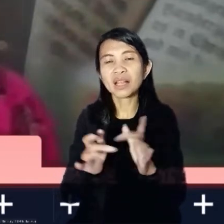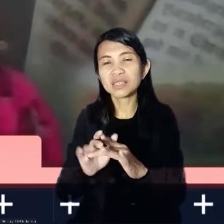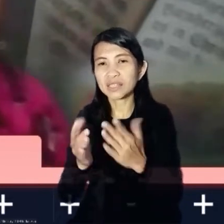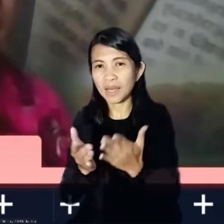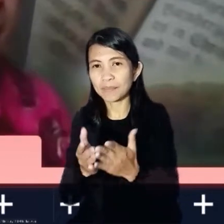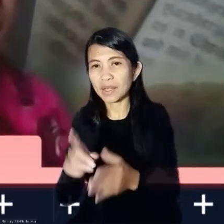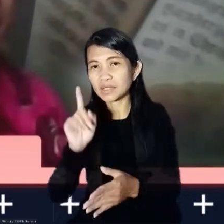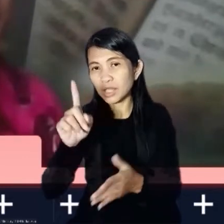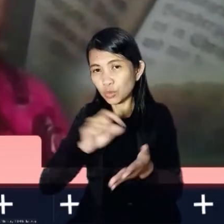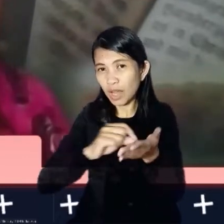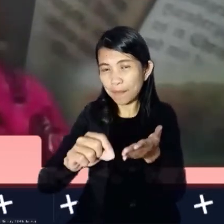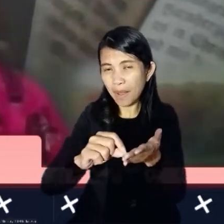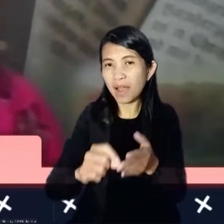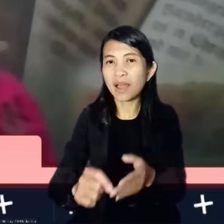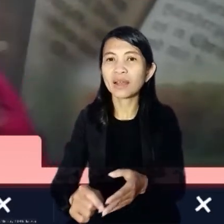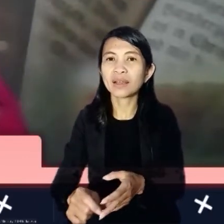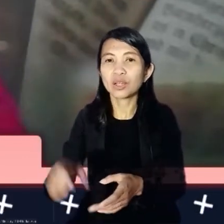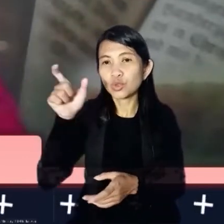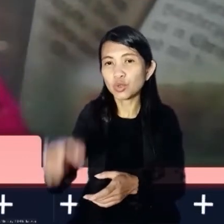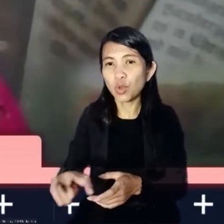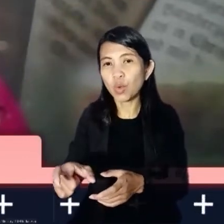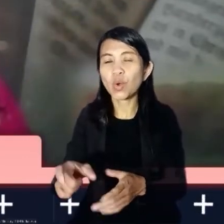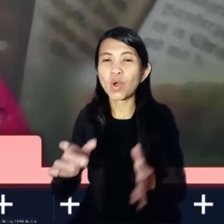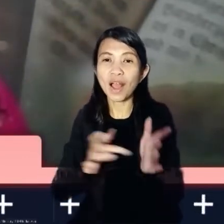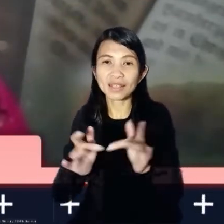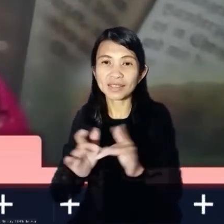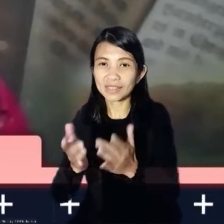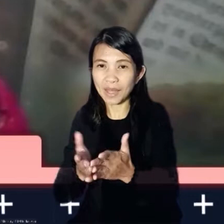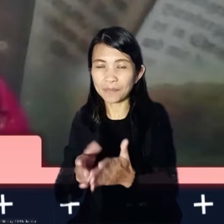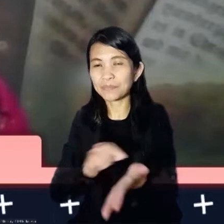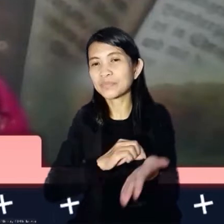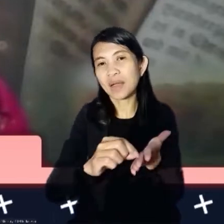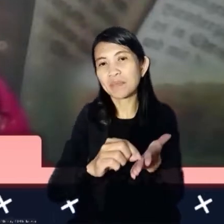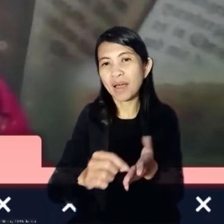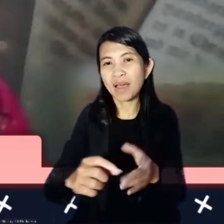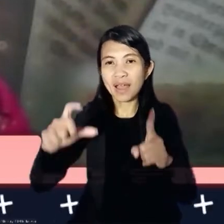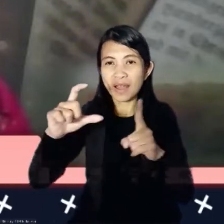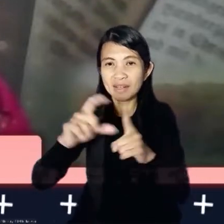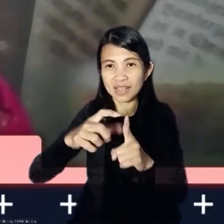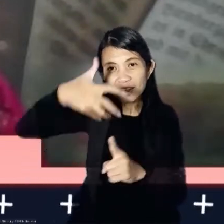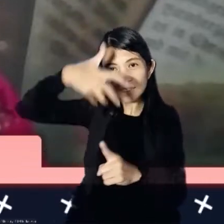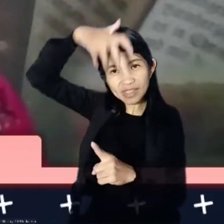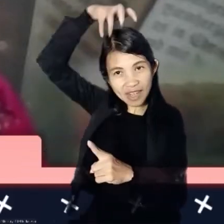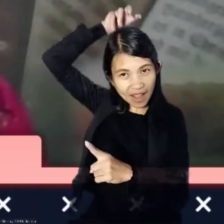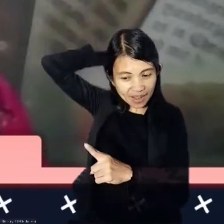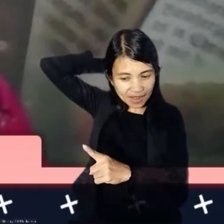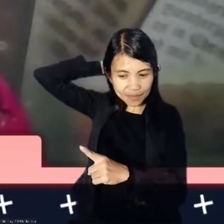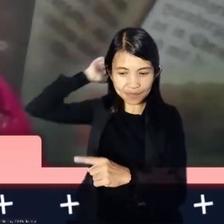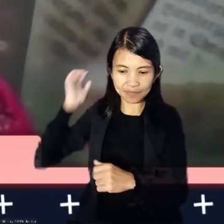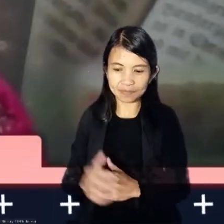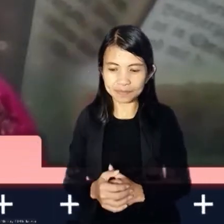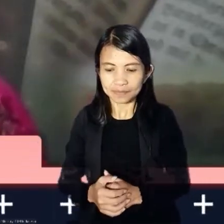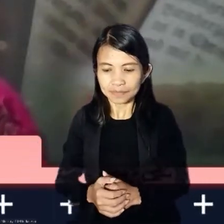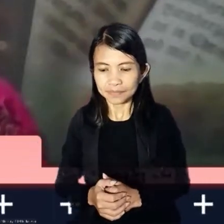bernama Daniel yang bernama Daniel Daniel